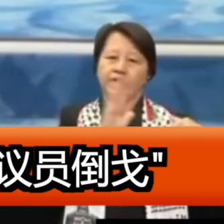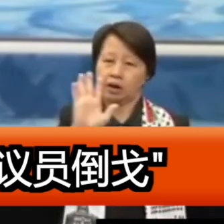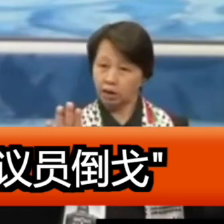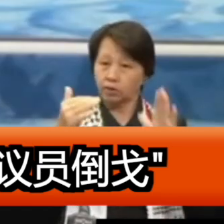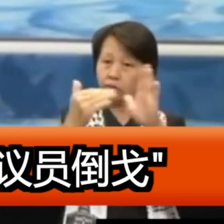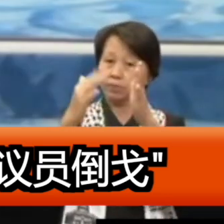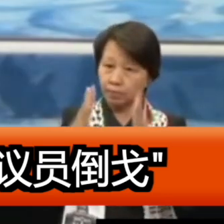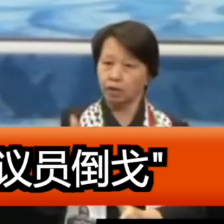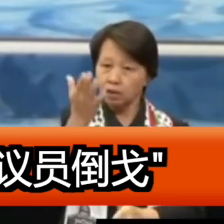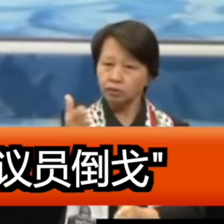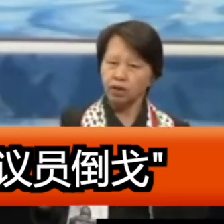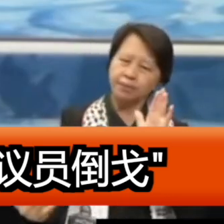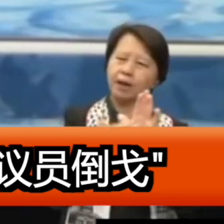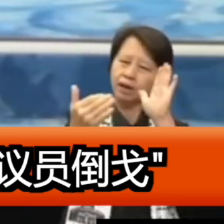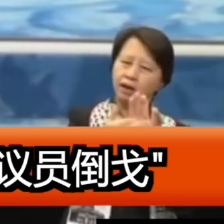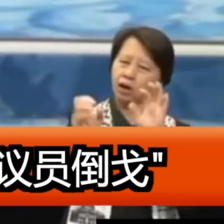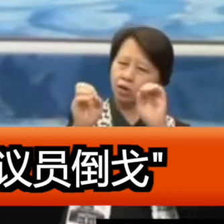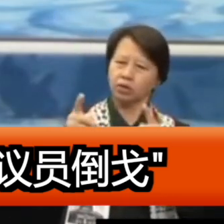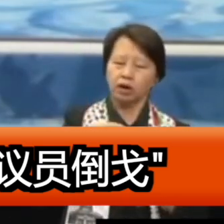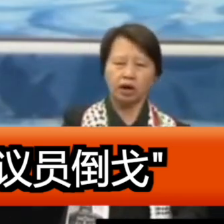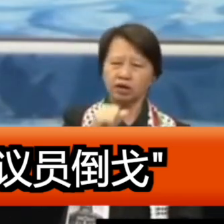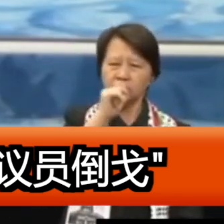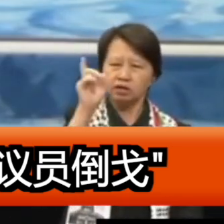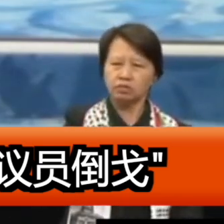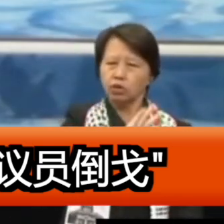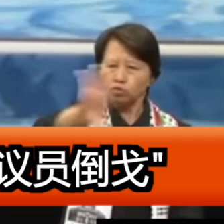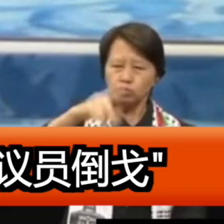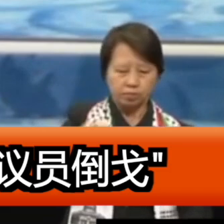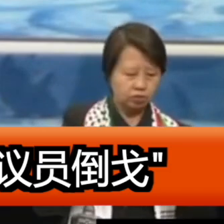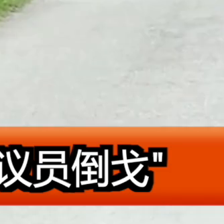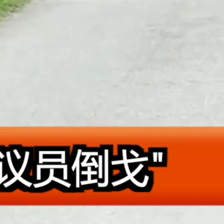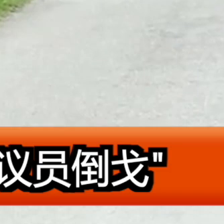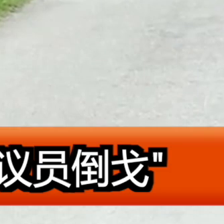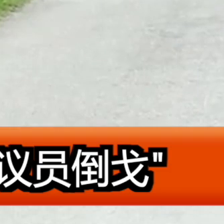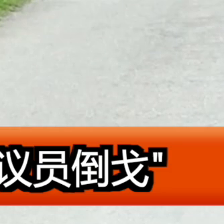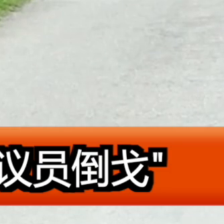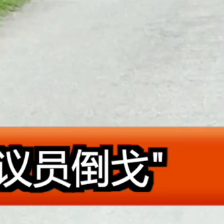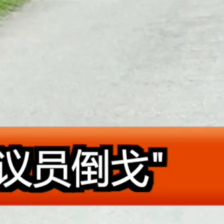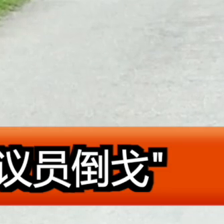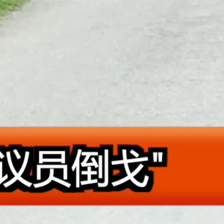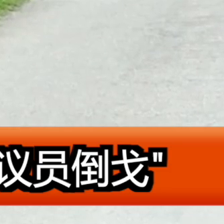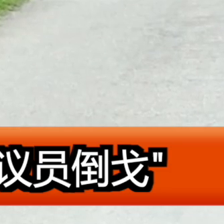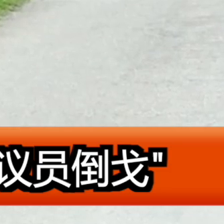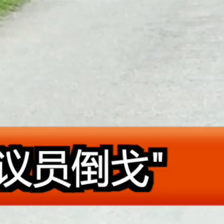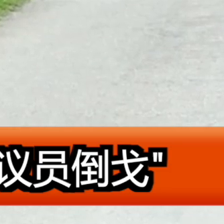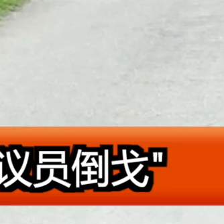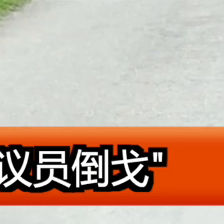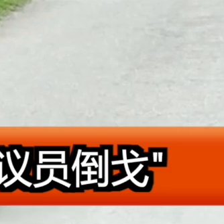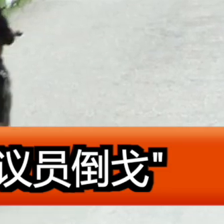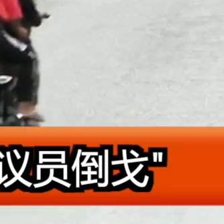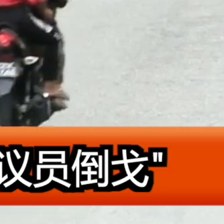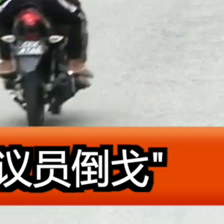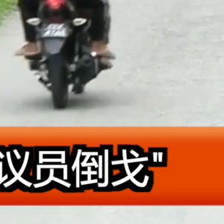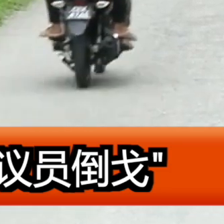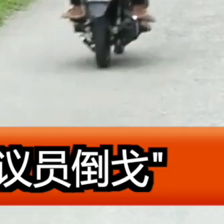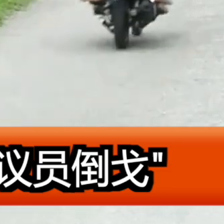华随后嘲讽他理解达基佑丁因为国盟议员倒戈而感到愤怒，而且国盟三番四次说要推翻政府，但结果